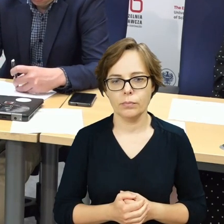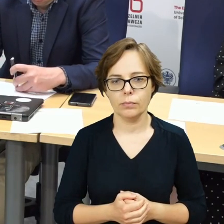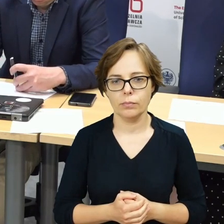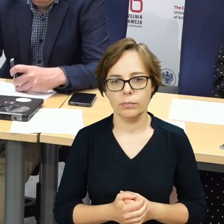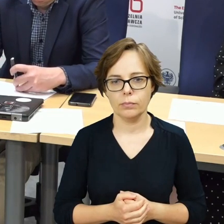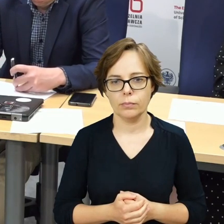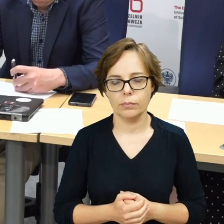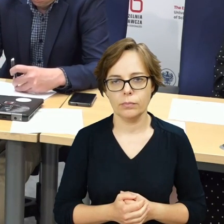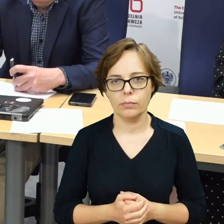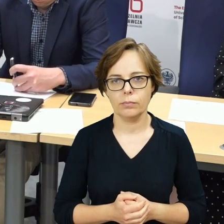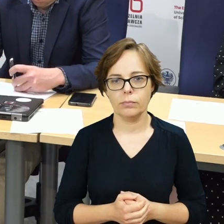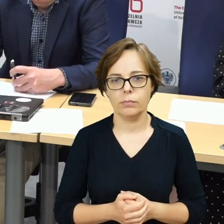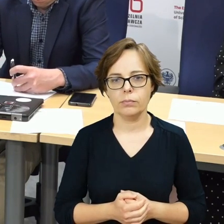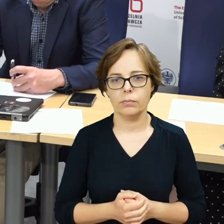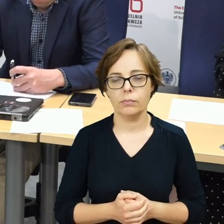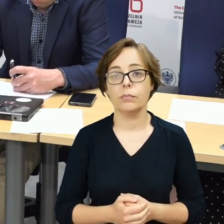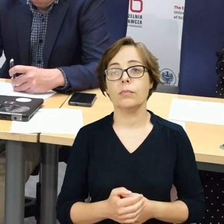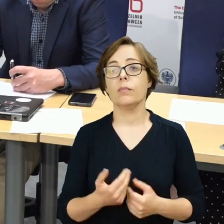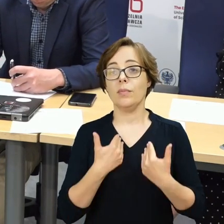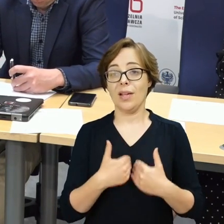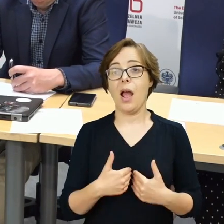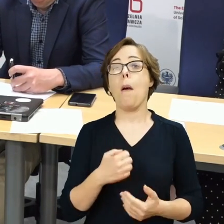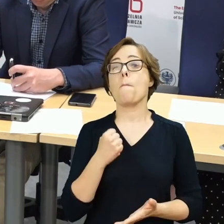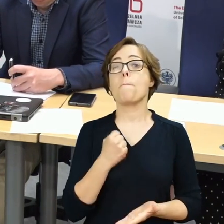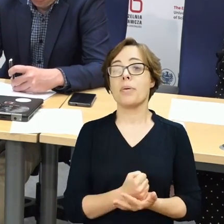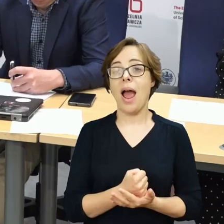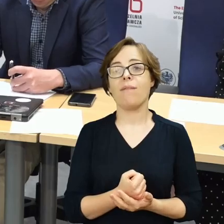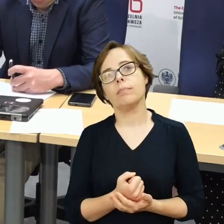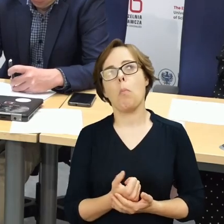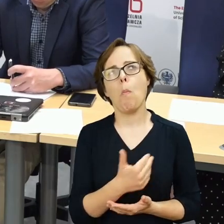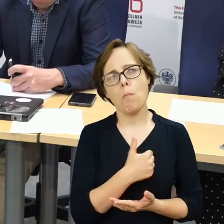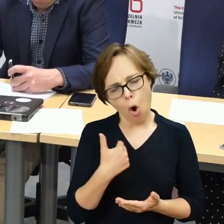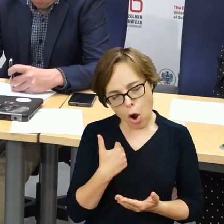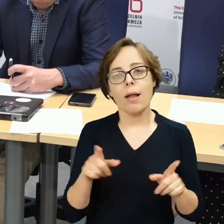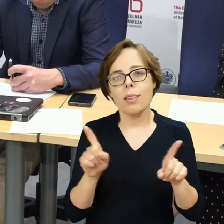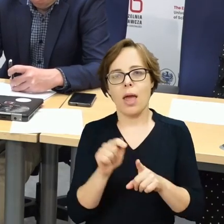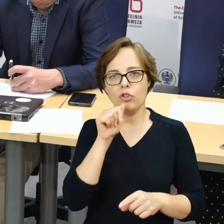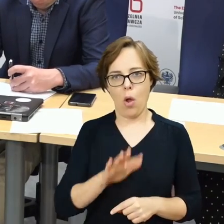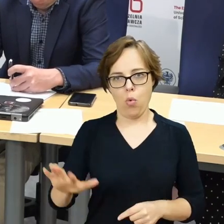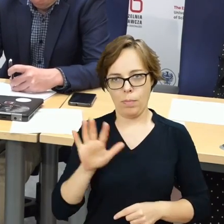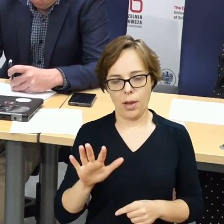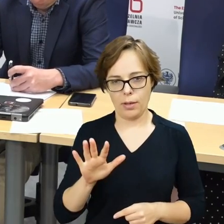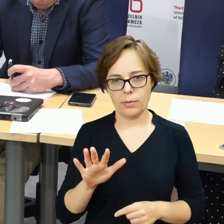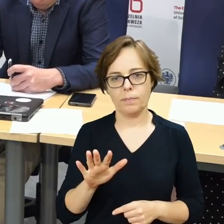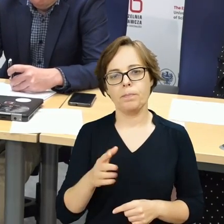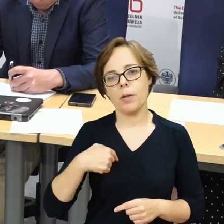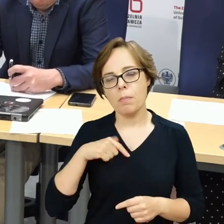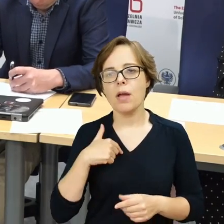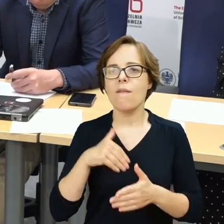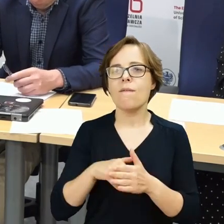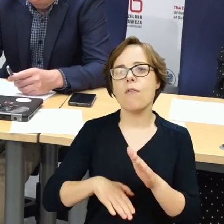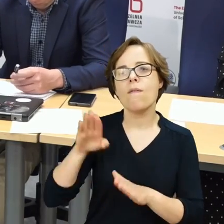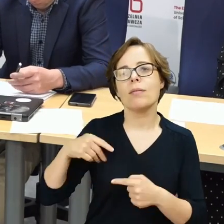będąc prawnikiem nawet nie tyle polskim, ile powiem dumnie europejskim, no wychowani w tej tradycji civil law, jesteśmy